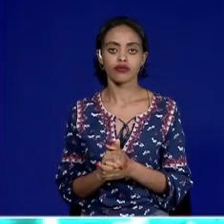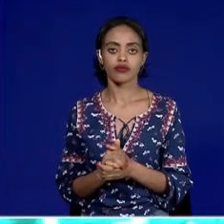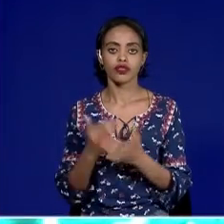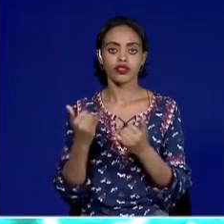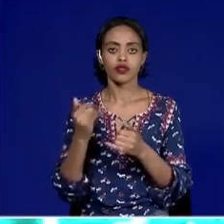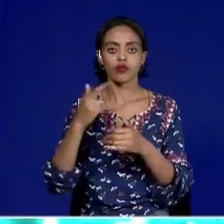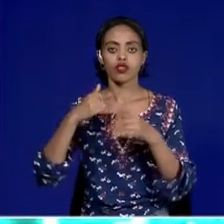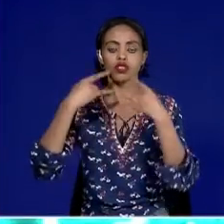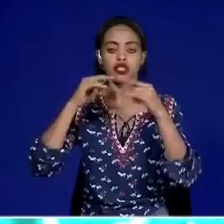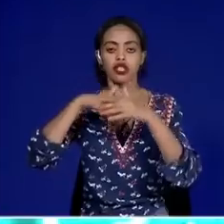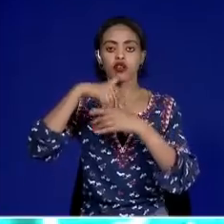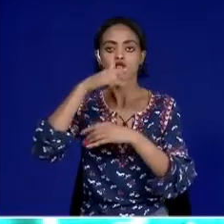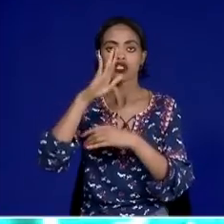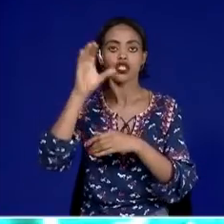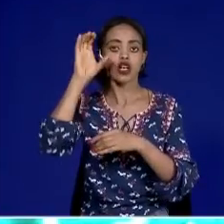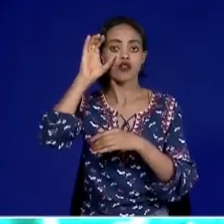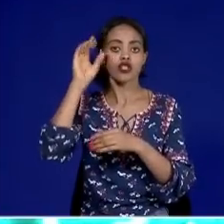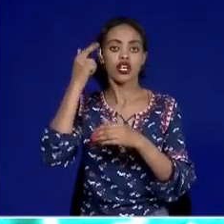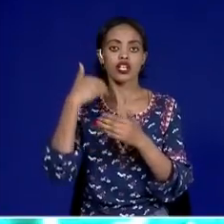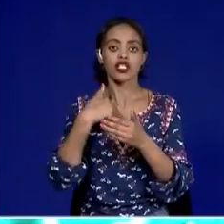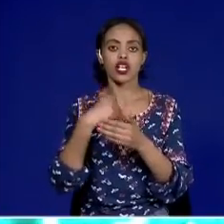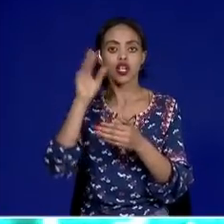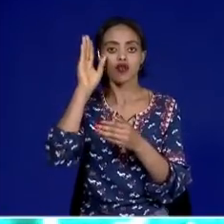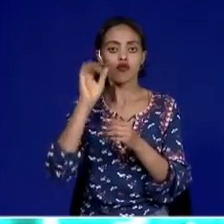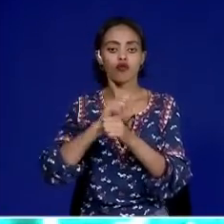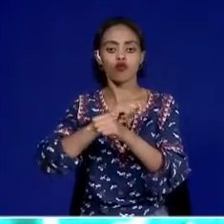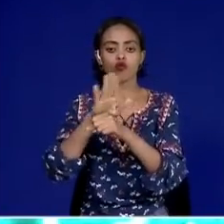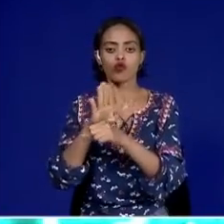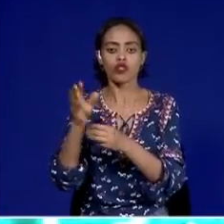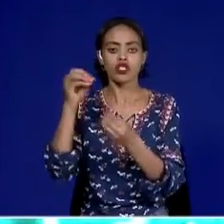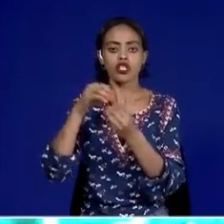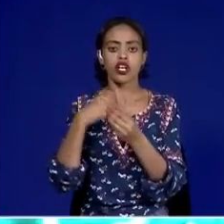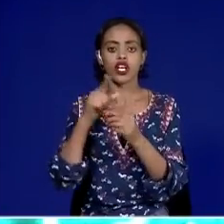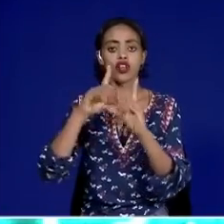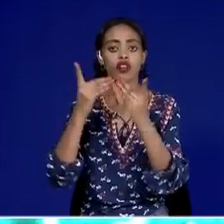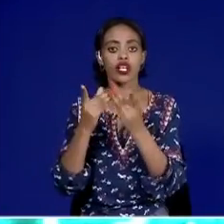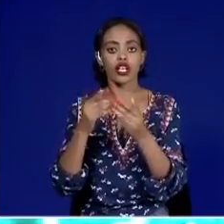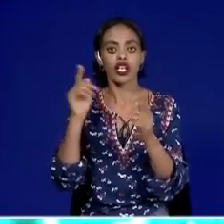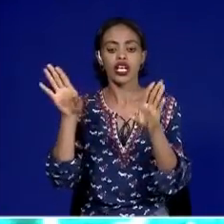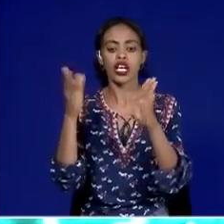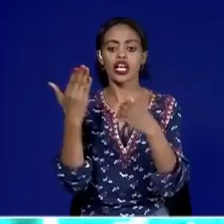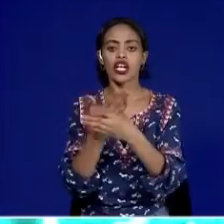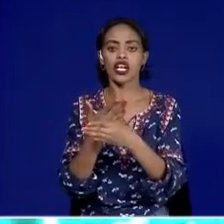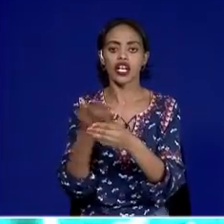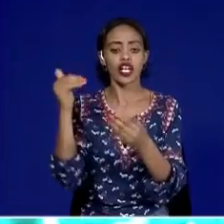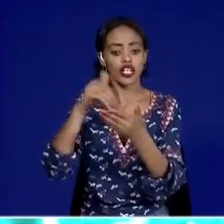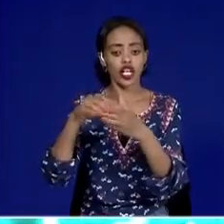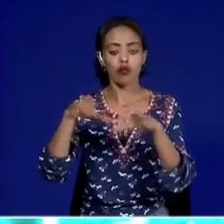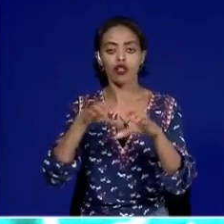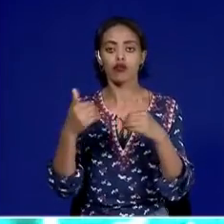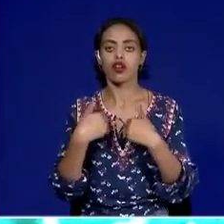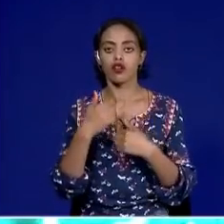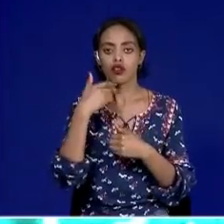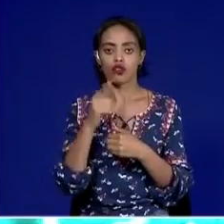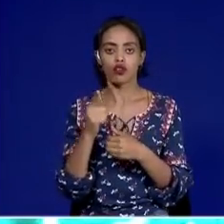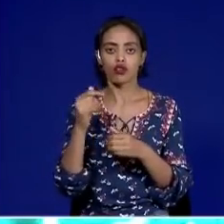ሕዚ ድማ ዜና ወፃኢ። ኣብ ርእሰ ከተማ ቻይና ቤጂንግ ቫይረስ ኮሮና የንሰርር ብምህላው ገለ ክፋል እታ ከተማ እገዳ ምንቅስቃስ ዳግም ይገብር ከም ዘሎ